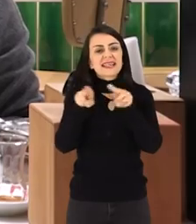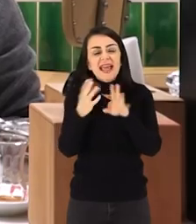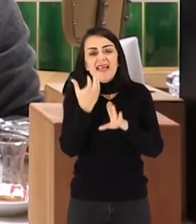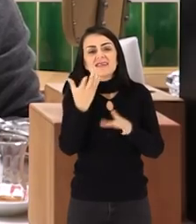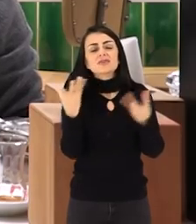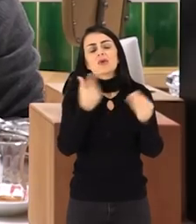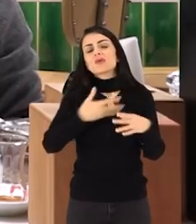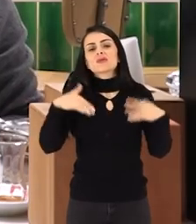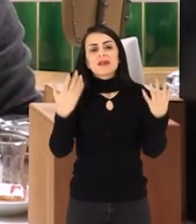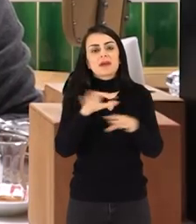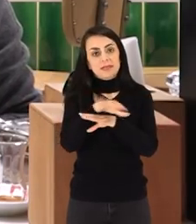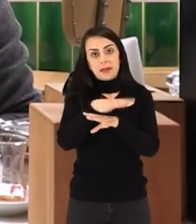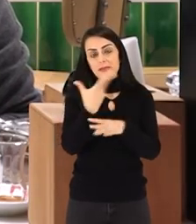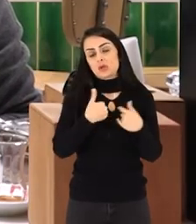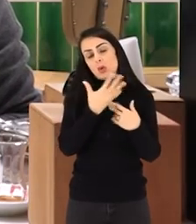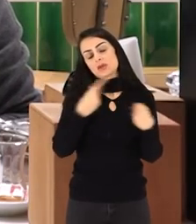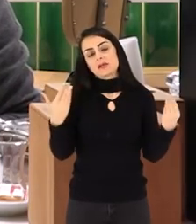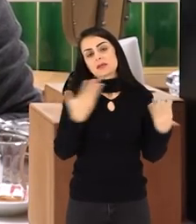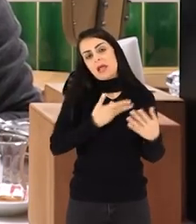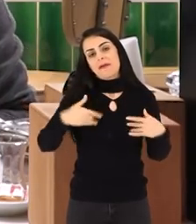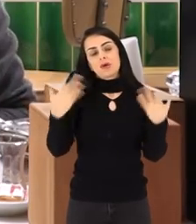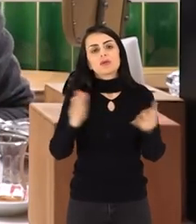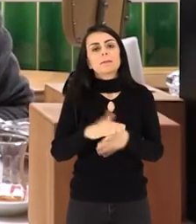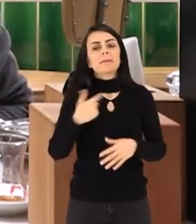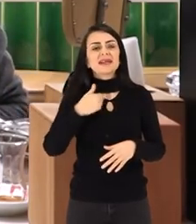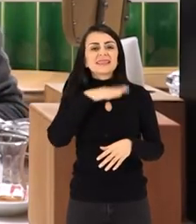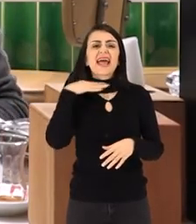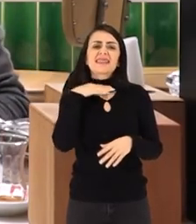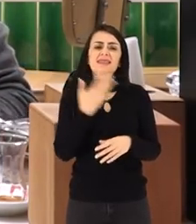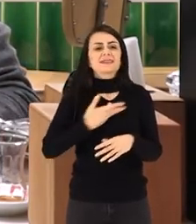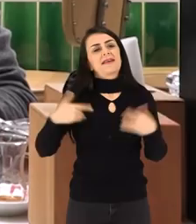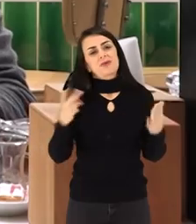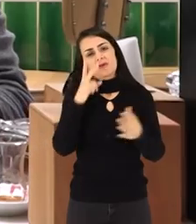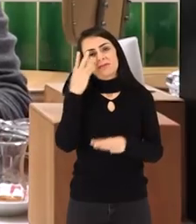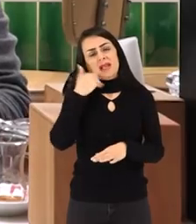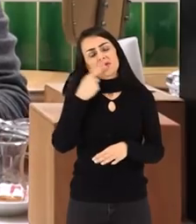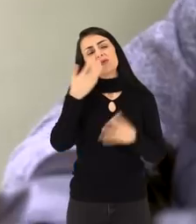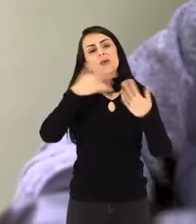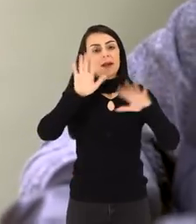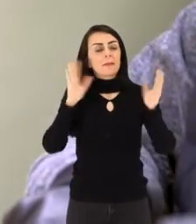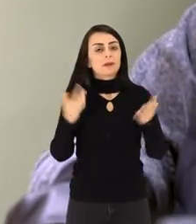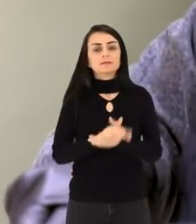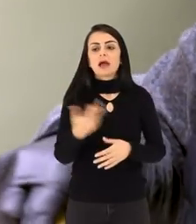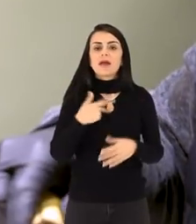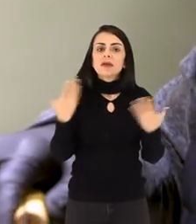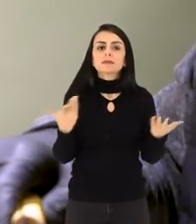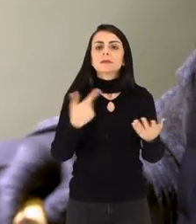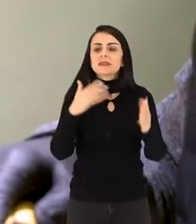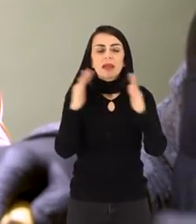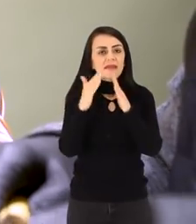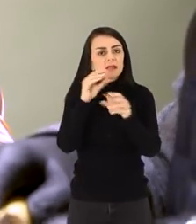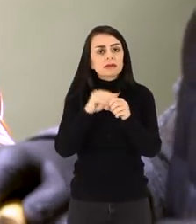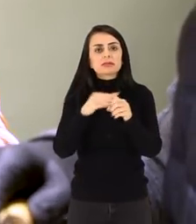hayat. Evet. Anladım. Olabilir tabii canım. Tercih. Ben de onları sevmiyor değilim. Ama ben etçiyim biraz. Ne yalan söyleyeyim yani. Ya evimizde